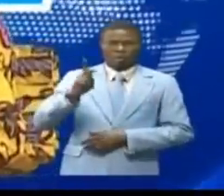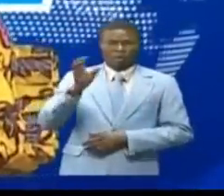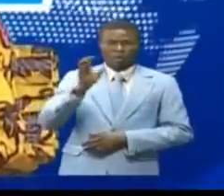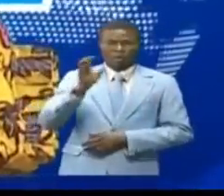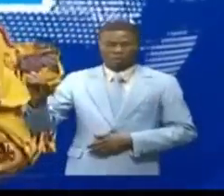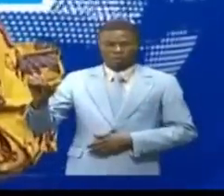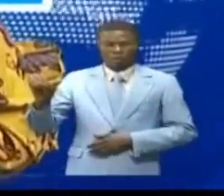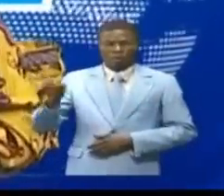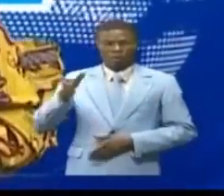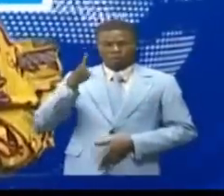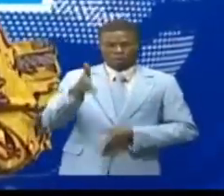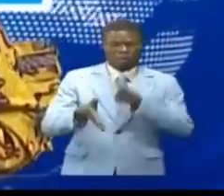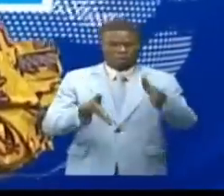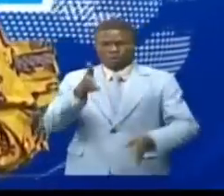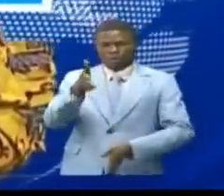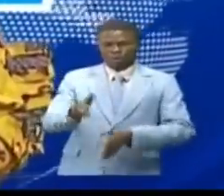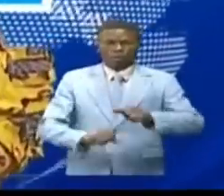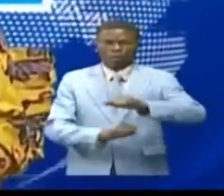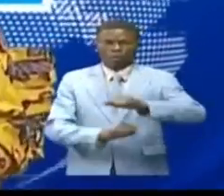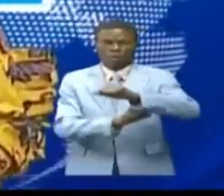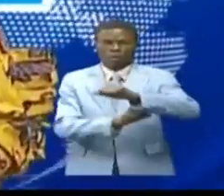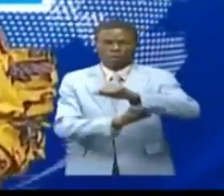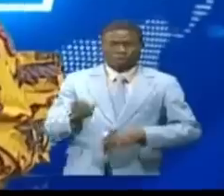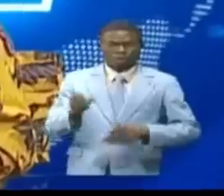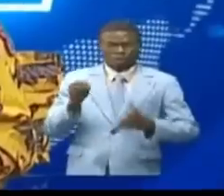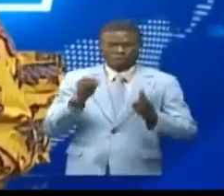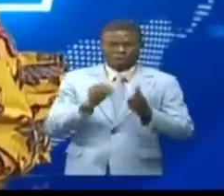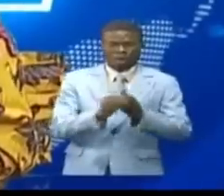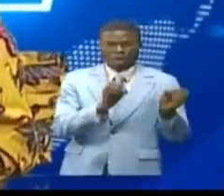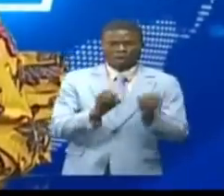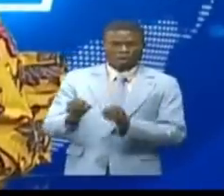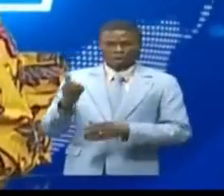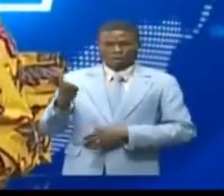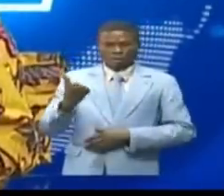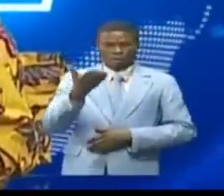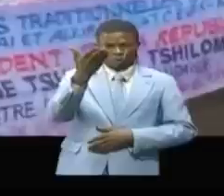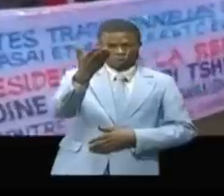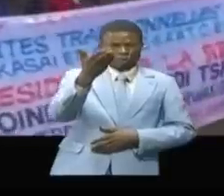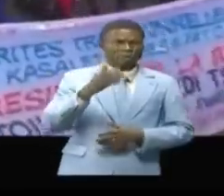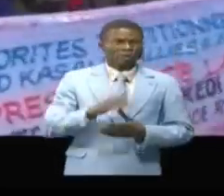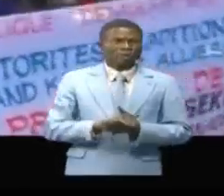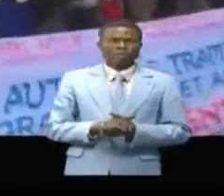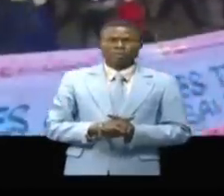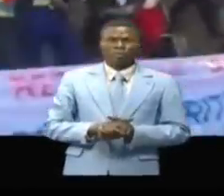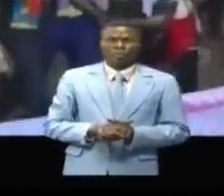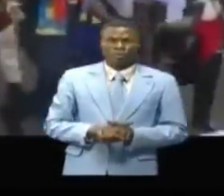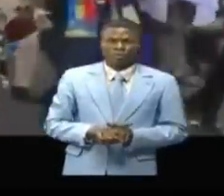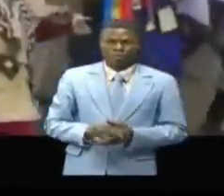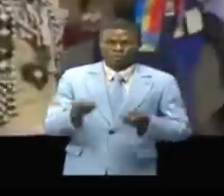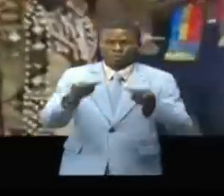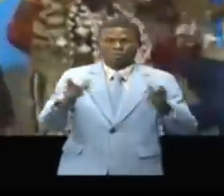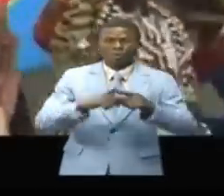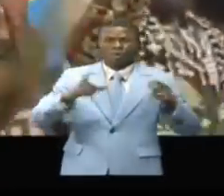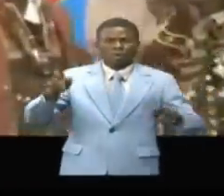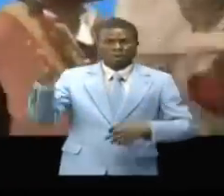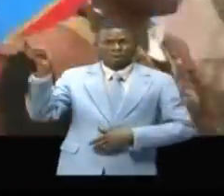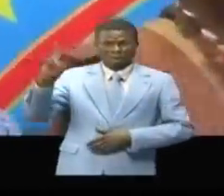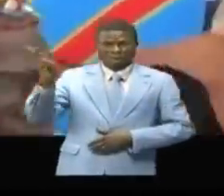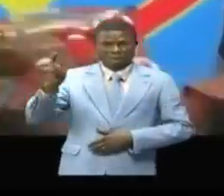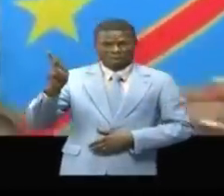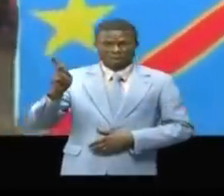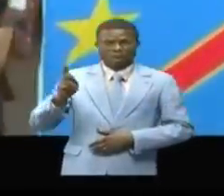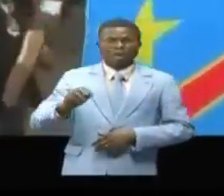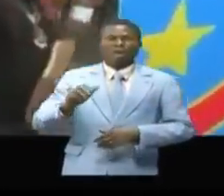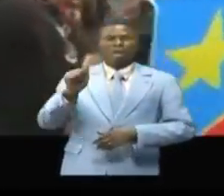oriental, la marche de soutien au FARDC organisée. Regardez. coutumier de l'espace Grand Kassai réunis dans une